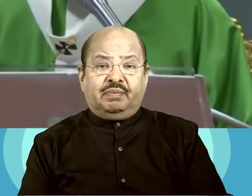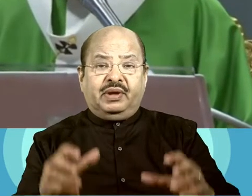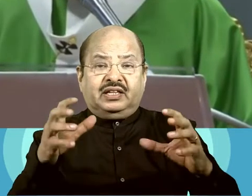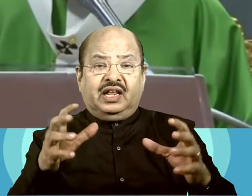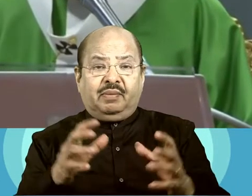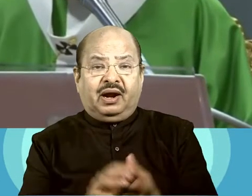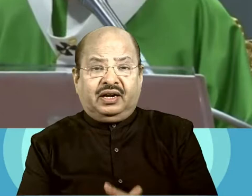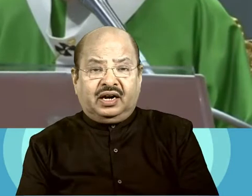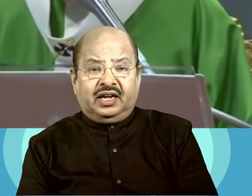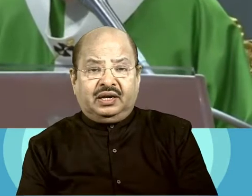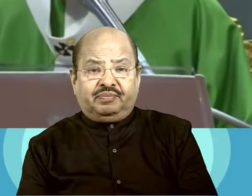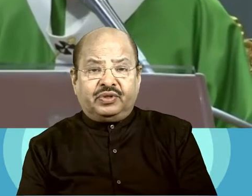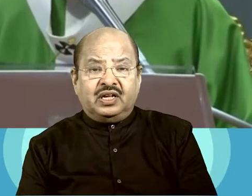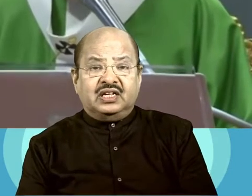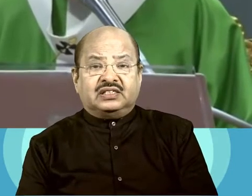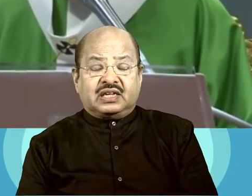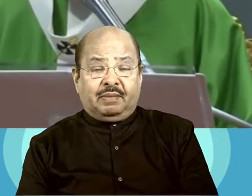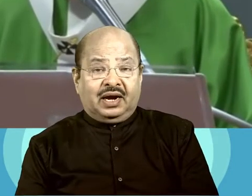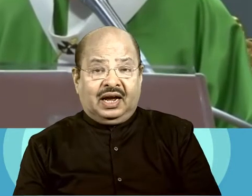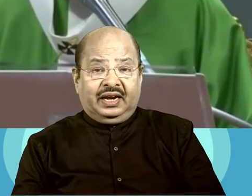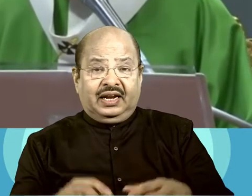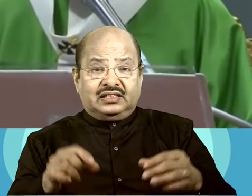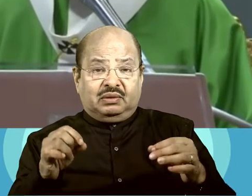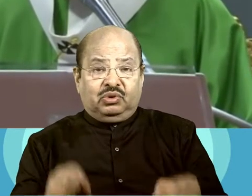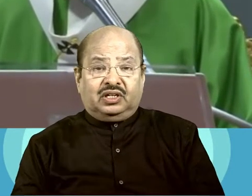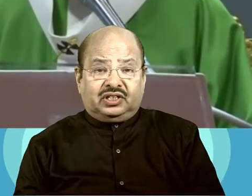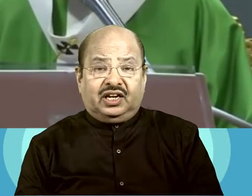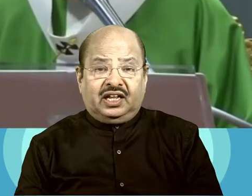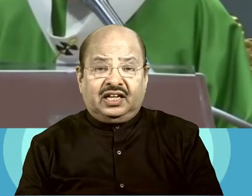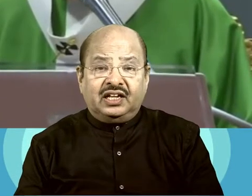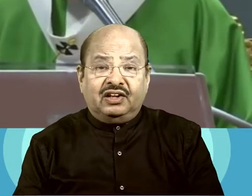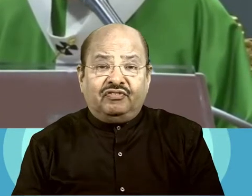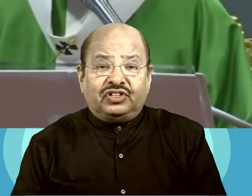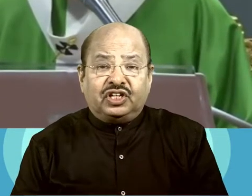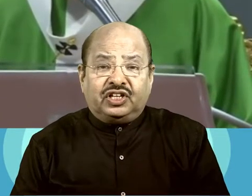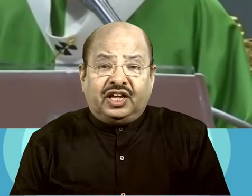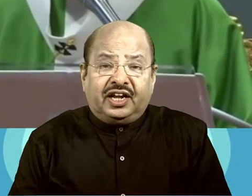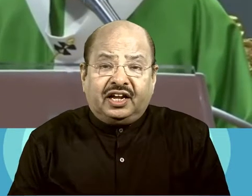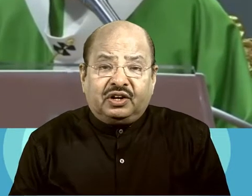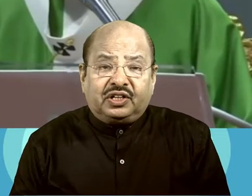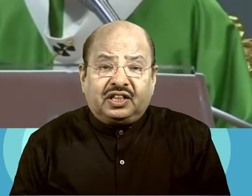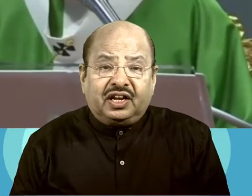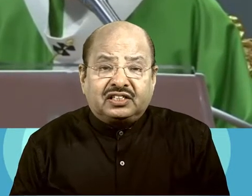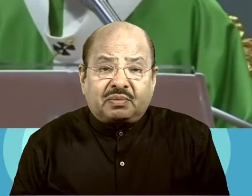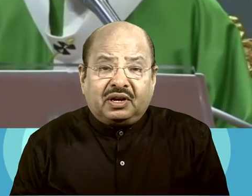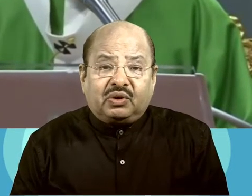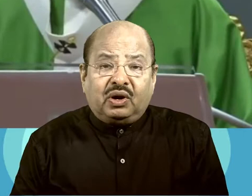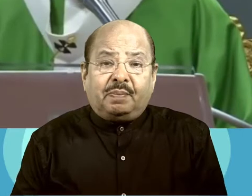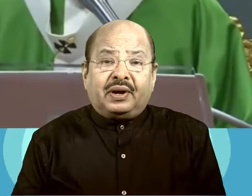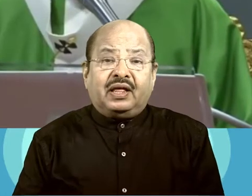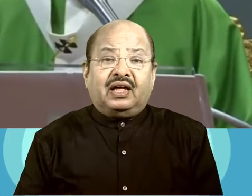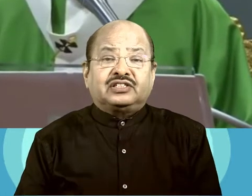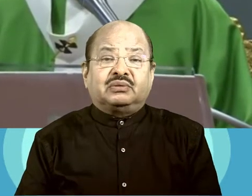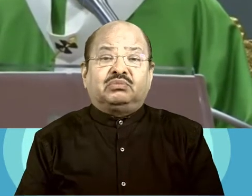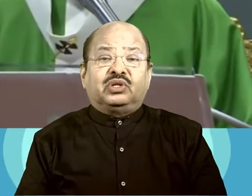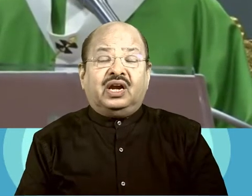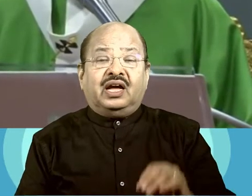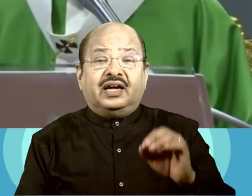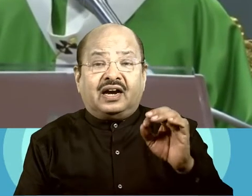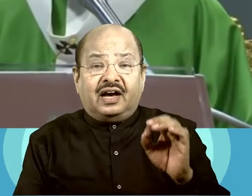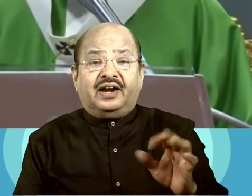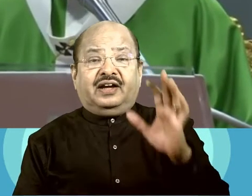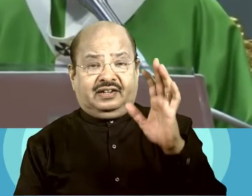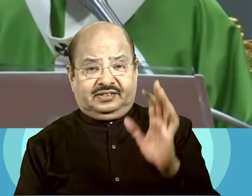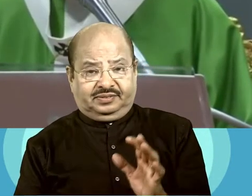സത്യങ്ങളെയും ധാർമ്മിക നിലപാടുകളെയും സമകാലീന സമൂഹത്തിന് വിശദീകരിക്കുന്നതിന് സഭയ്ക്കുള്ള പ്രയാസം